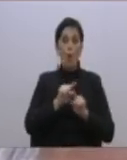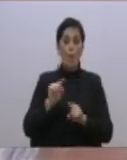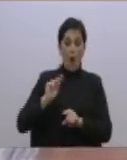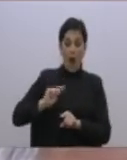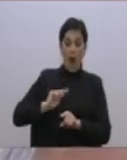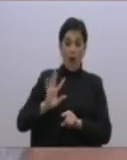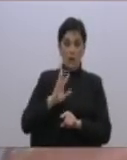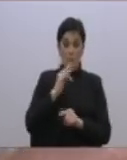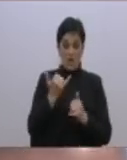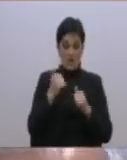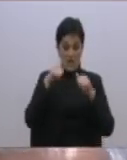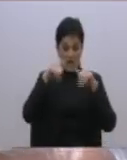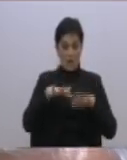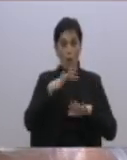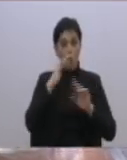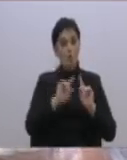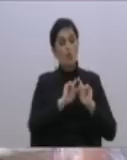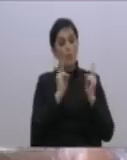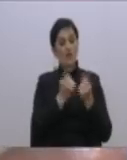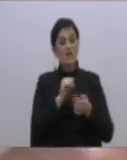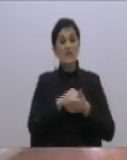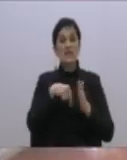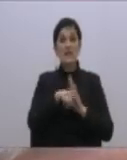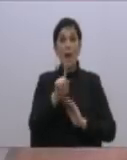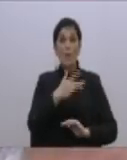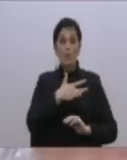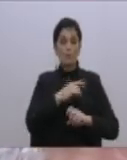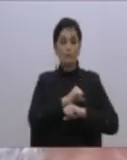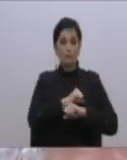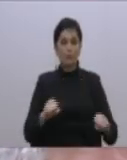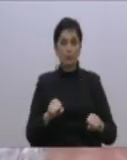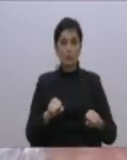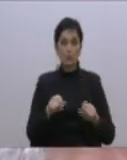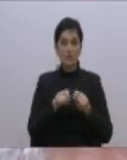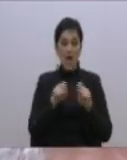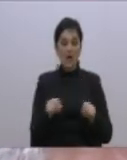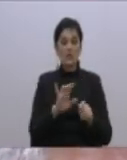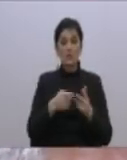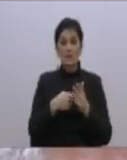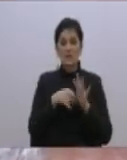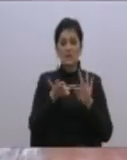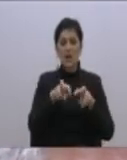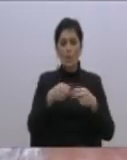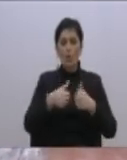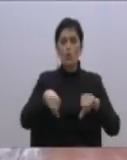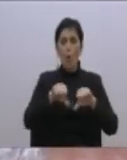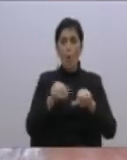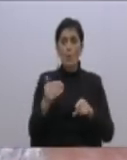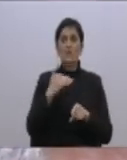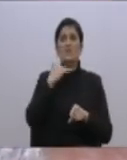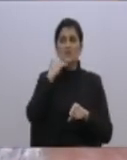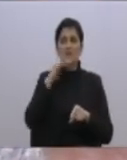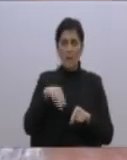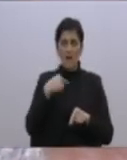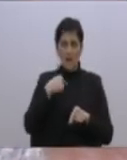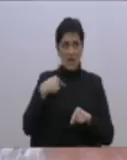Ekhla gadatsqitan telma umravlesobam imis gamo rom guli giskdebat rom ar sheiknas sagamodzebo komisia romlistvisats sakmarisi khmebia